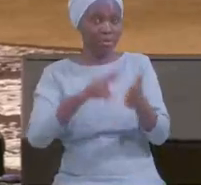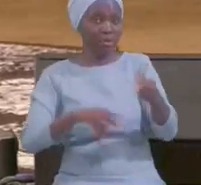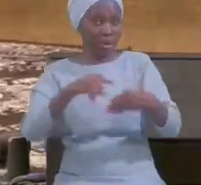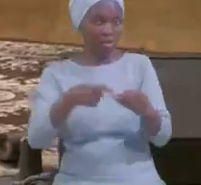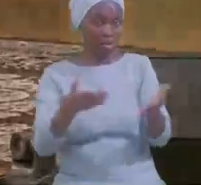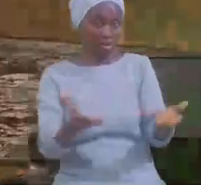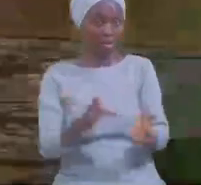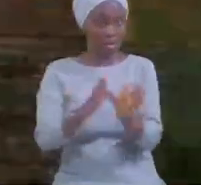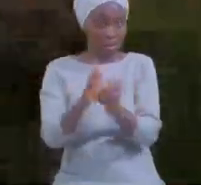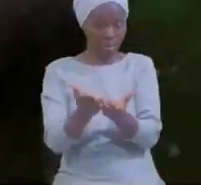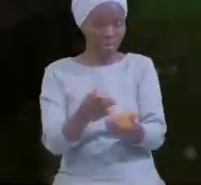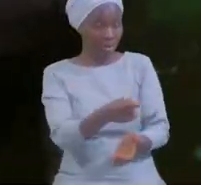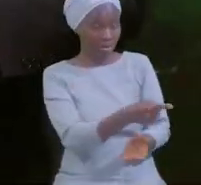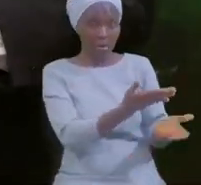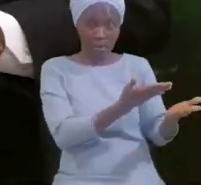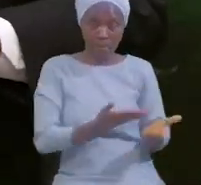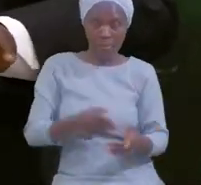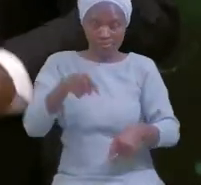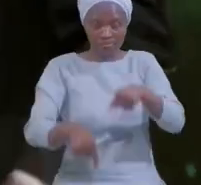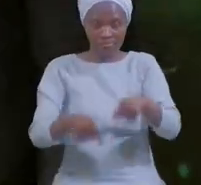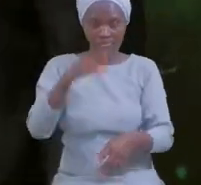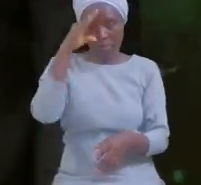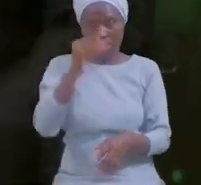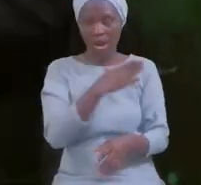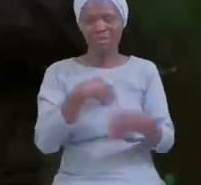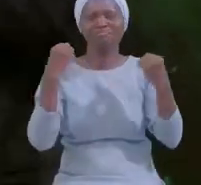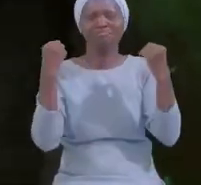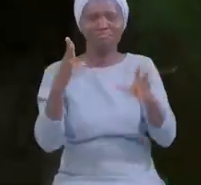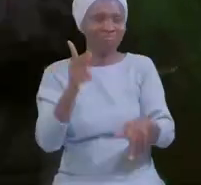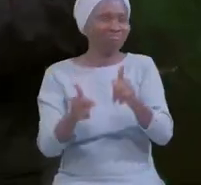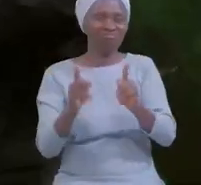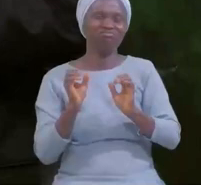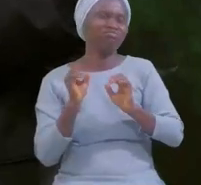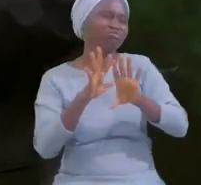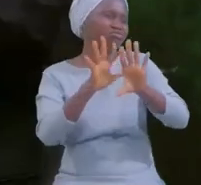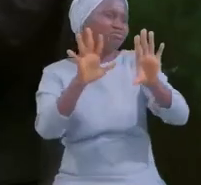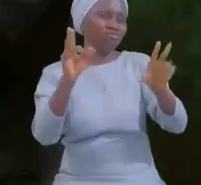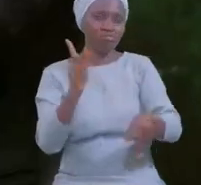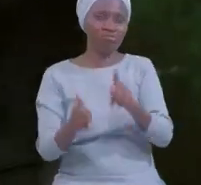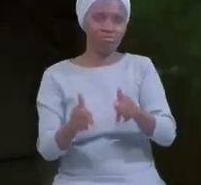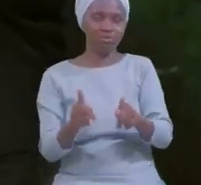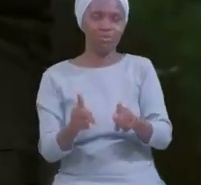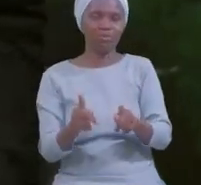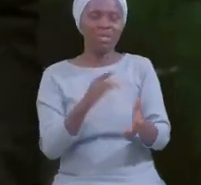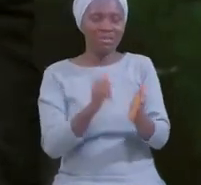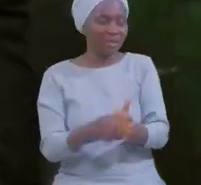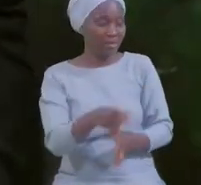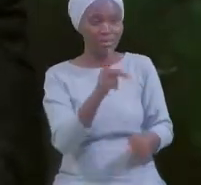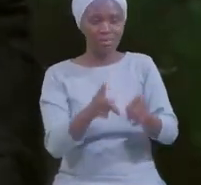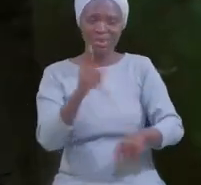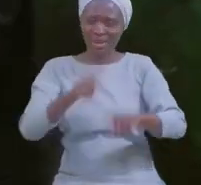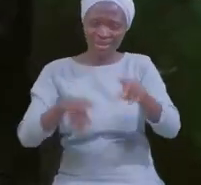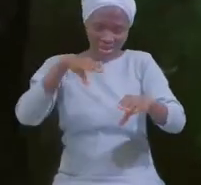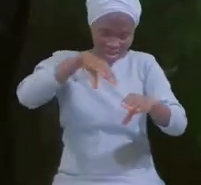un paralysé, un paralytique. Il y a une grande multitude qui ne pouvait pas entrer pour entrer là où